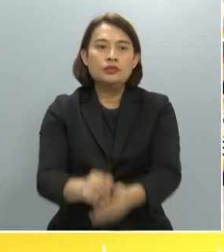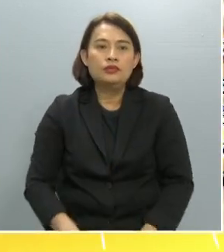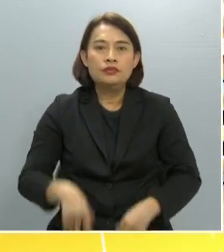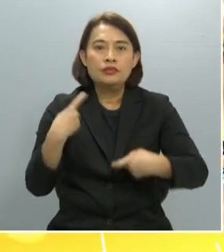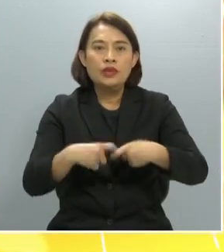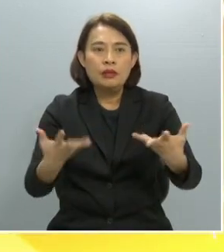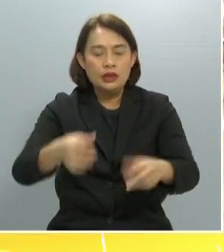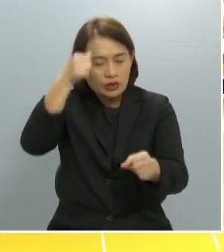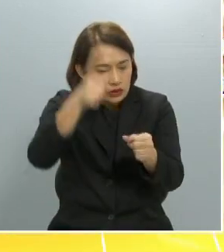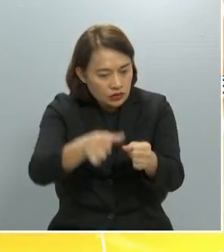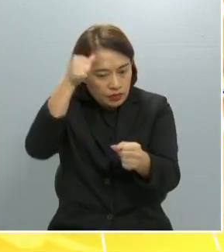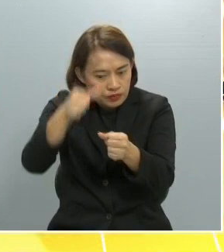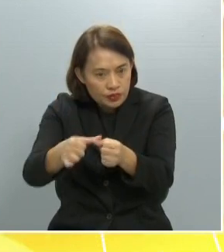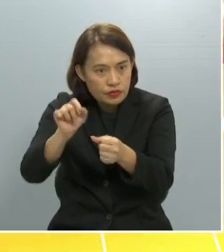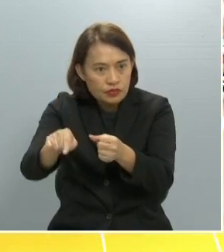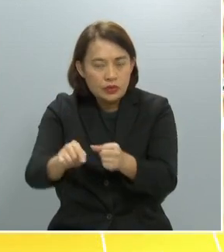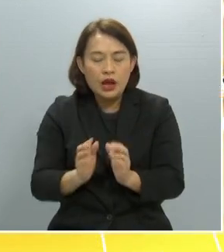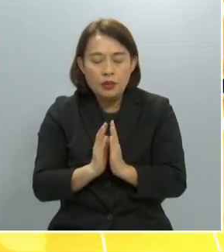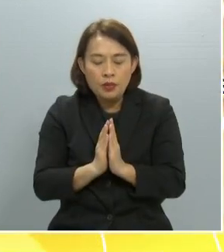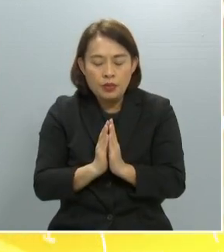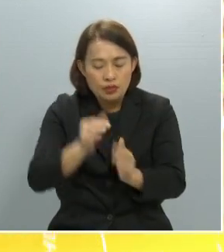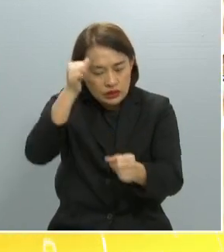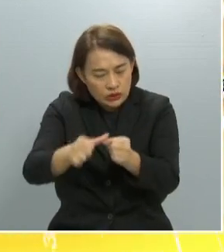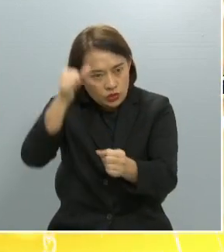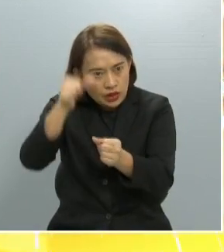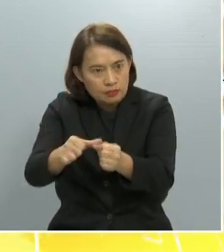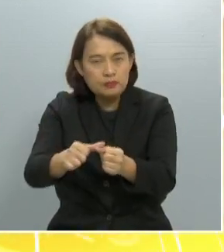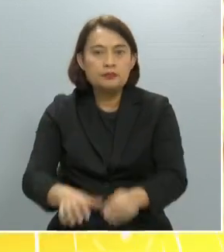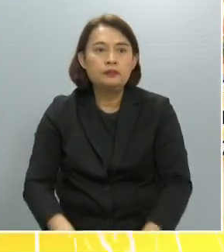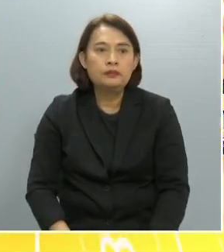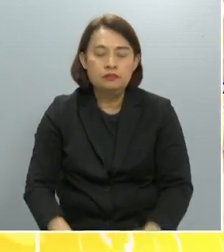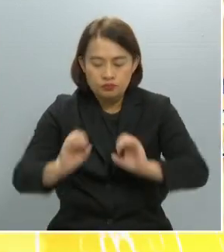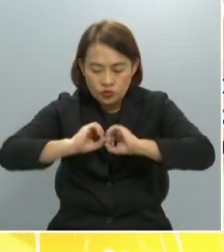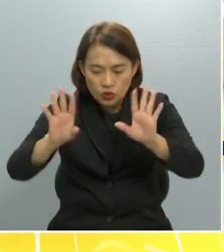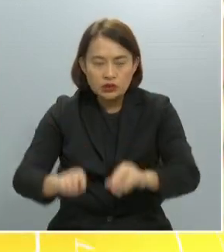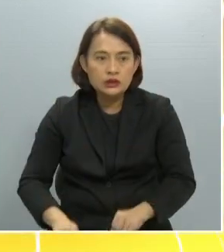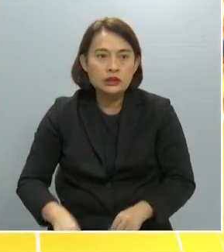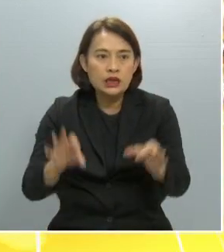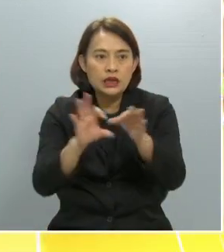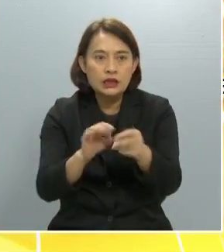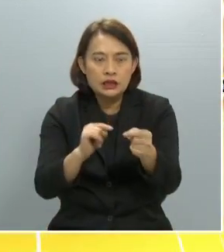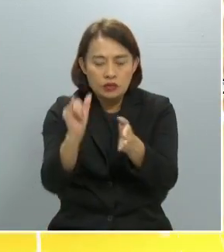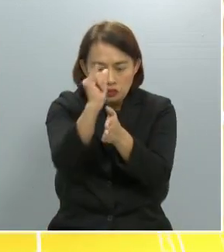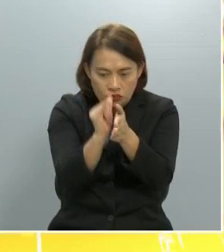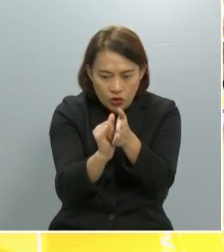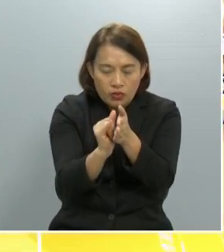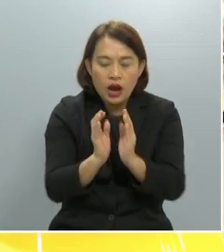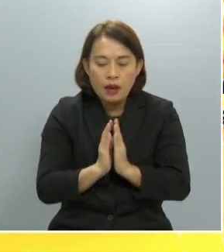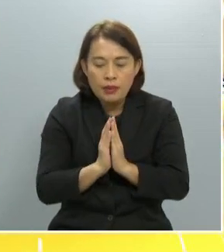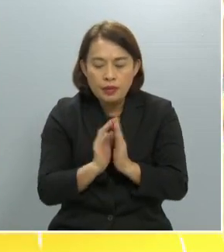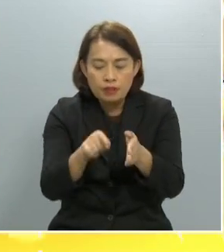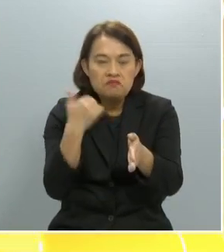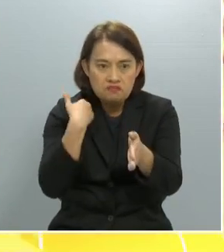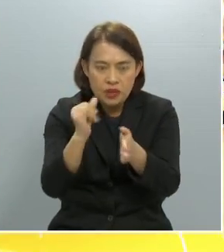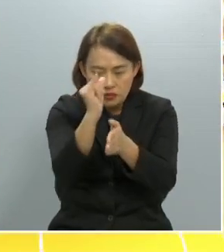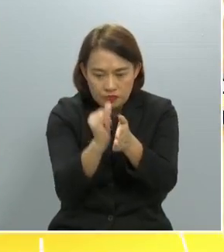ใช้ความจำแม่นมนต้องแม่นมนค่ะ มนนี่คือคาถา ใช่ค่ะคาถามีคาถาเส้นโลงก่อนจะเอาศพเข้าโลงแล้วก็มีเส้น